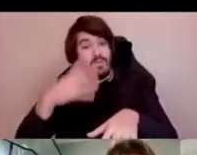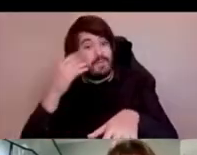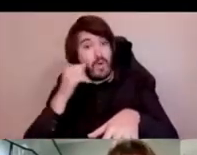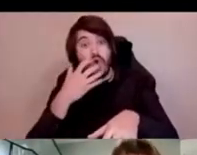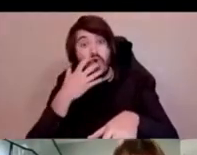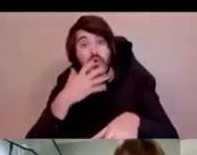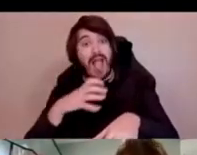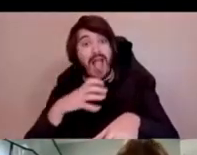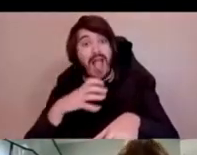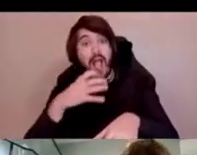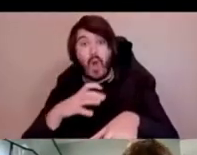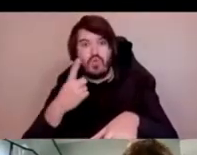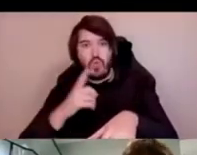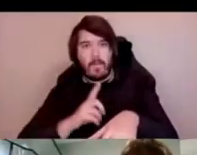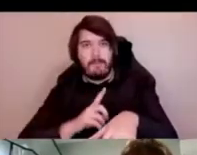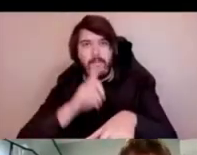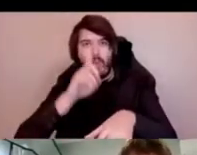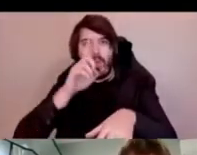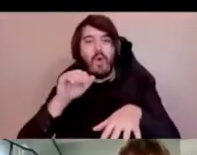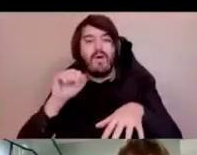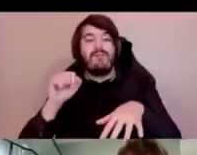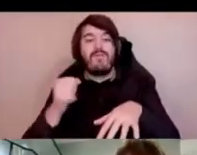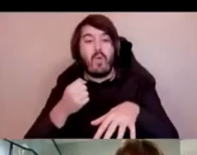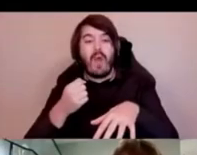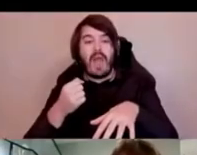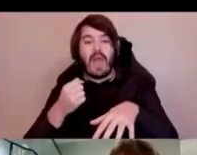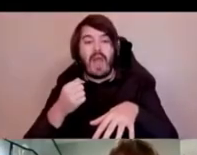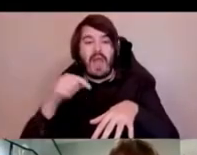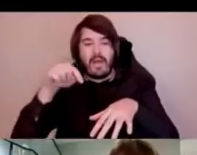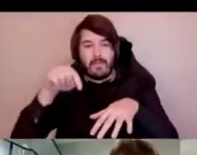froid descend. Donc, le vent froid va